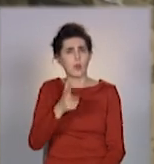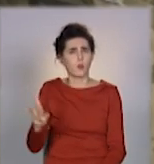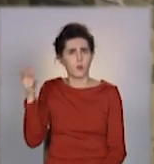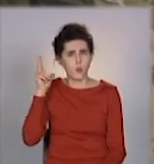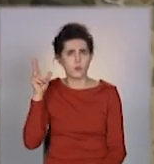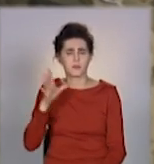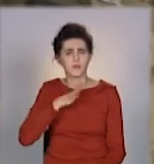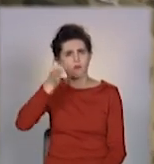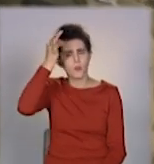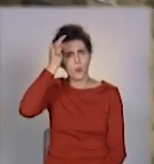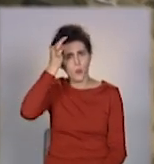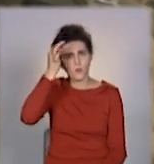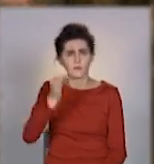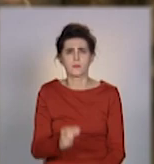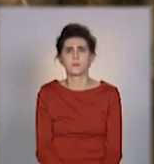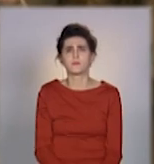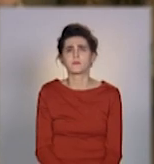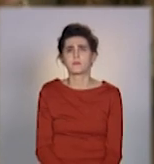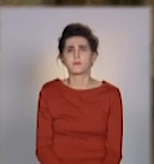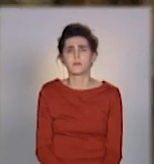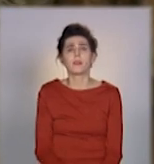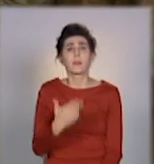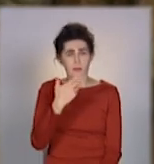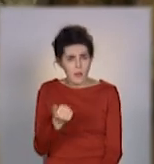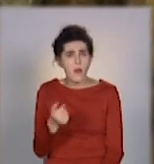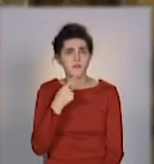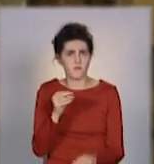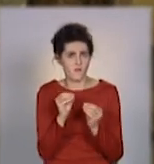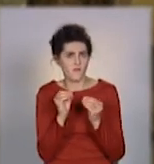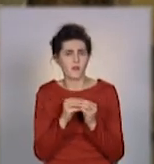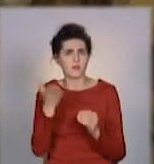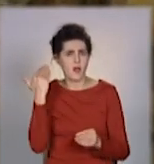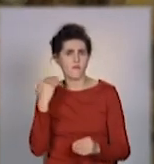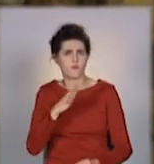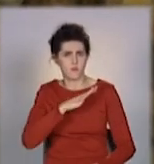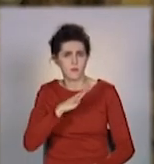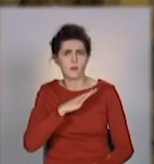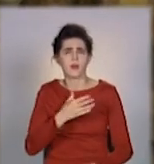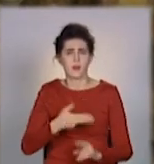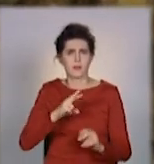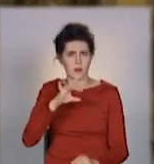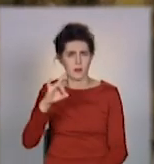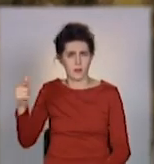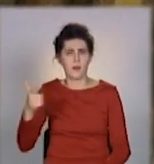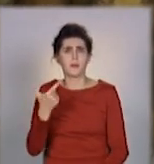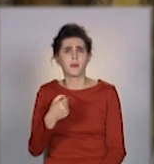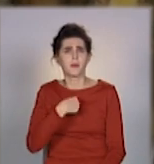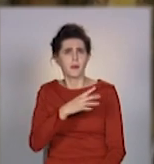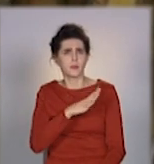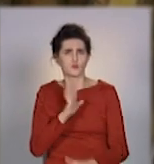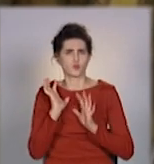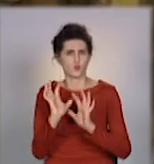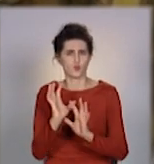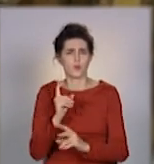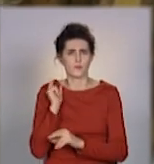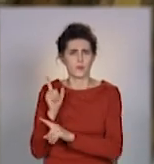тому, згадує Василь. В основному так само вони працювали ДРГ. Так ми тоді охороняли той міст,